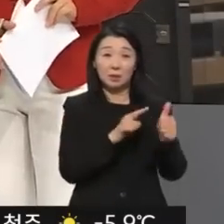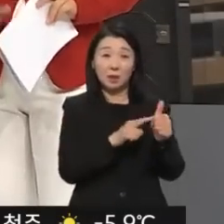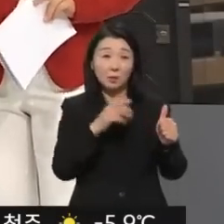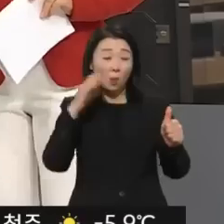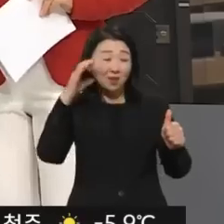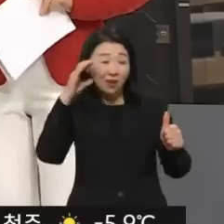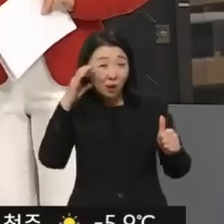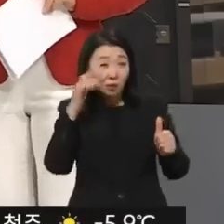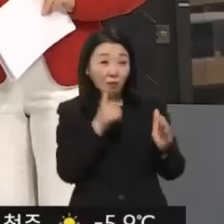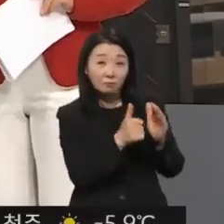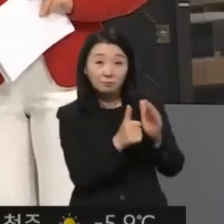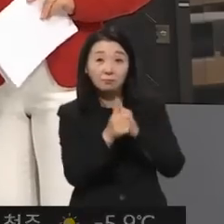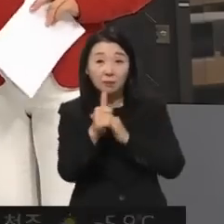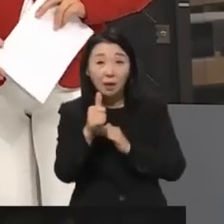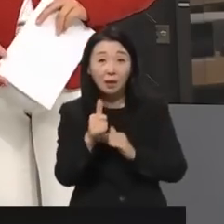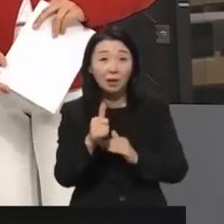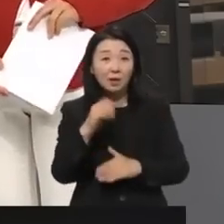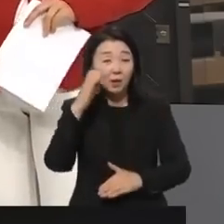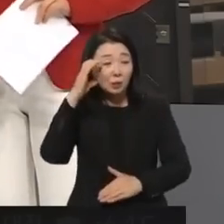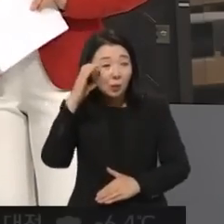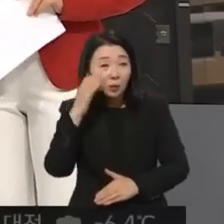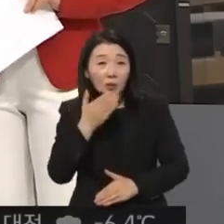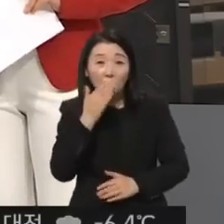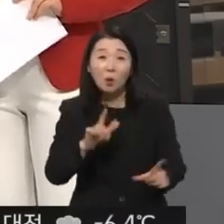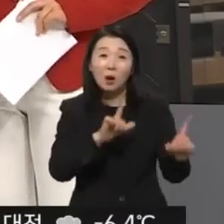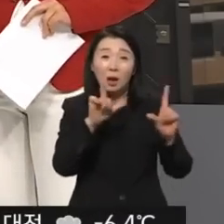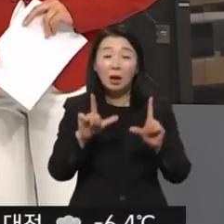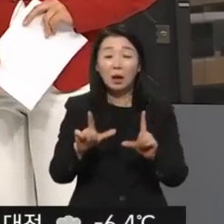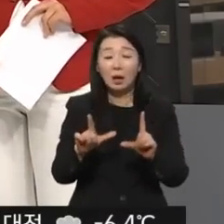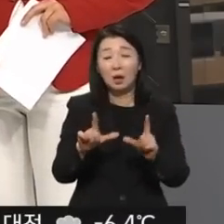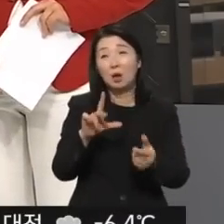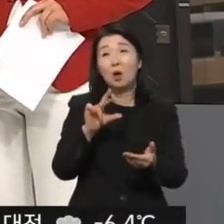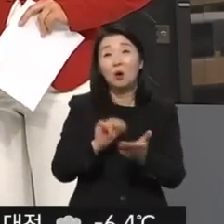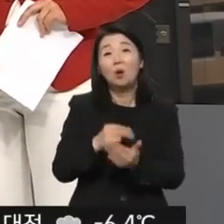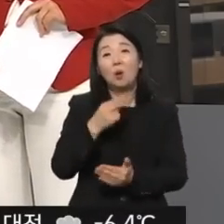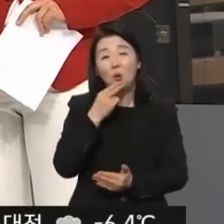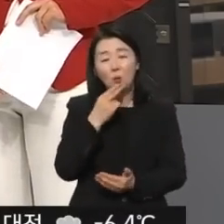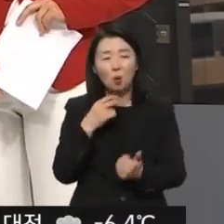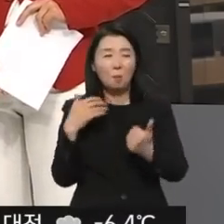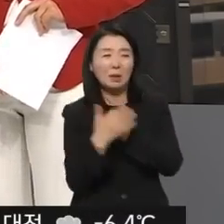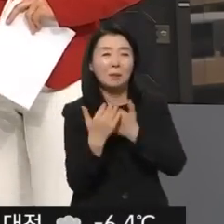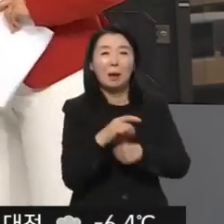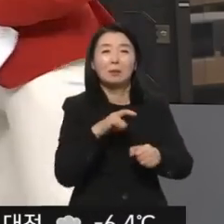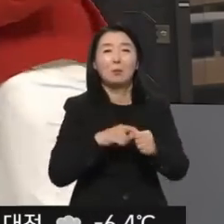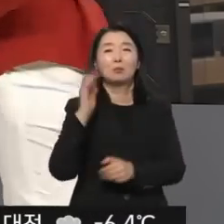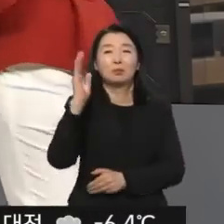투어, 경청과 민생은 온데간데 없고 방탄의 열을 올렸다 비판을 했는데요.